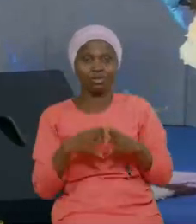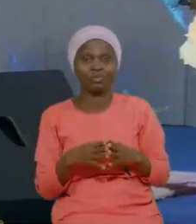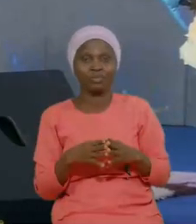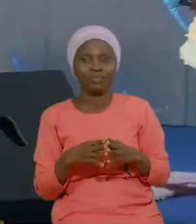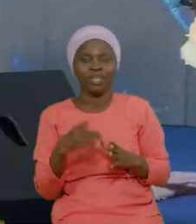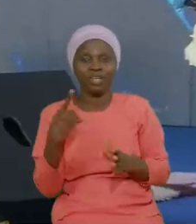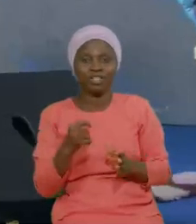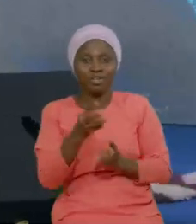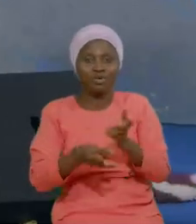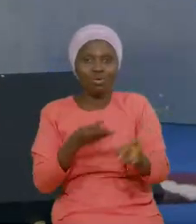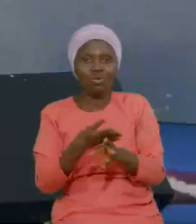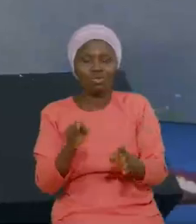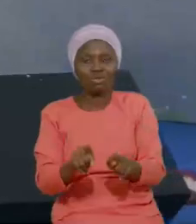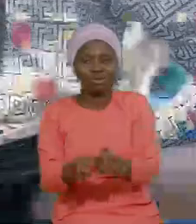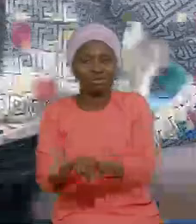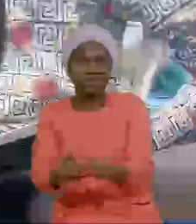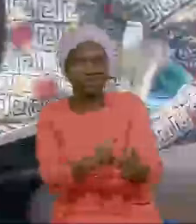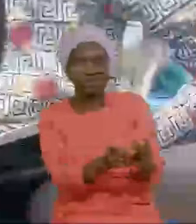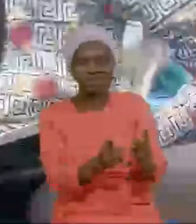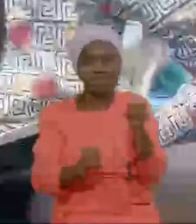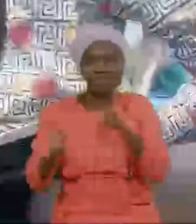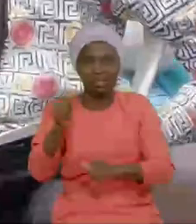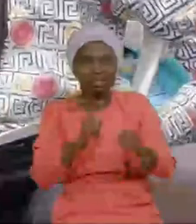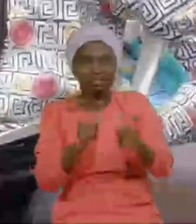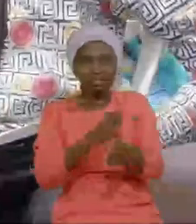le monde de l'éducation,